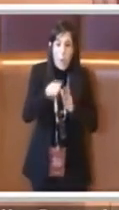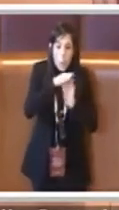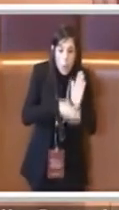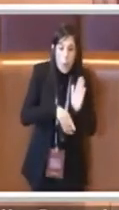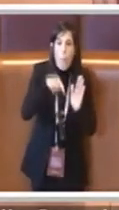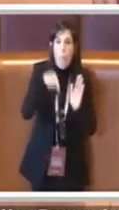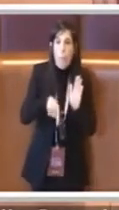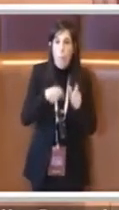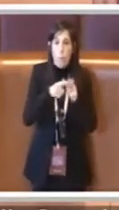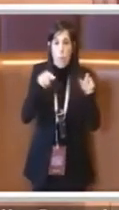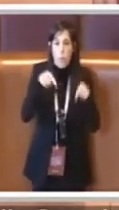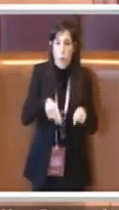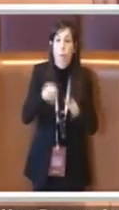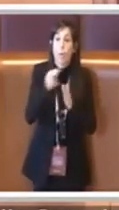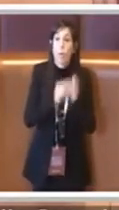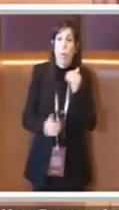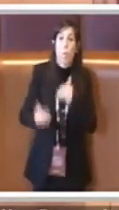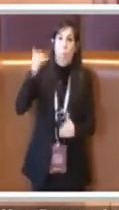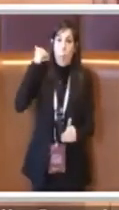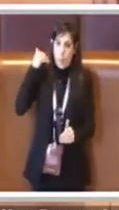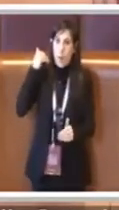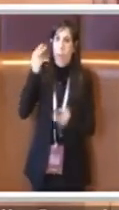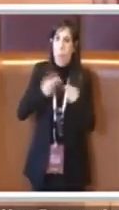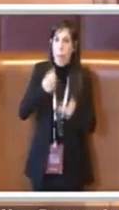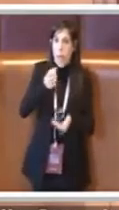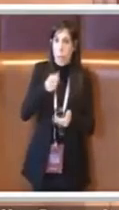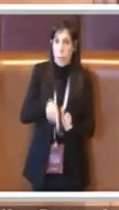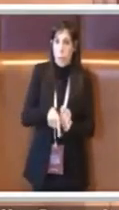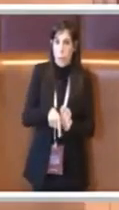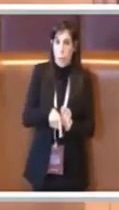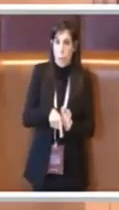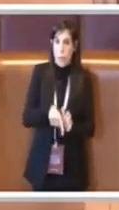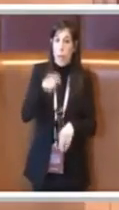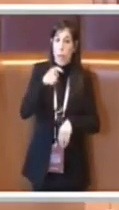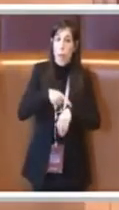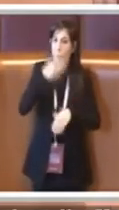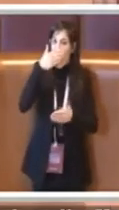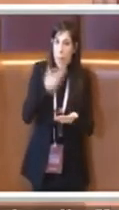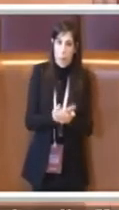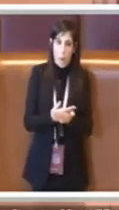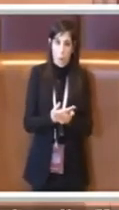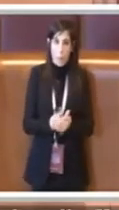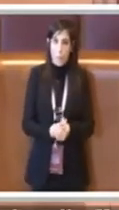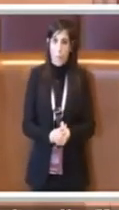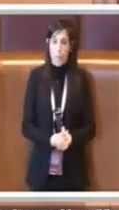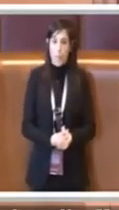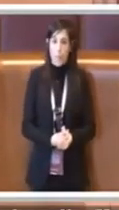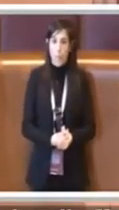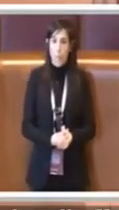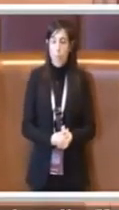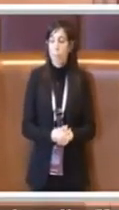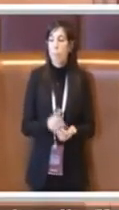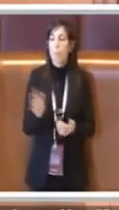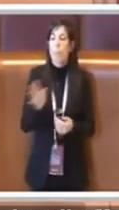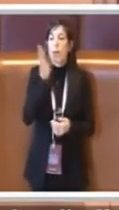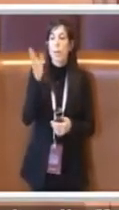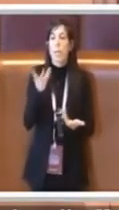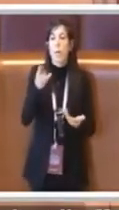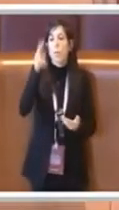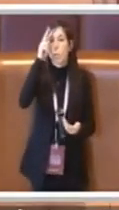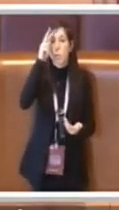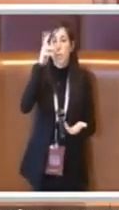città votando il bilancio di previsione per tempo. Ripeto, può sembrare una cosa banale perché anche una famiglia a casa, se